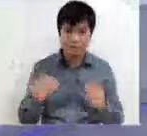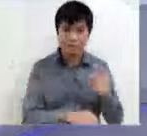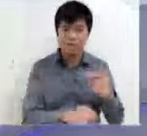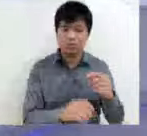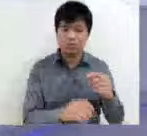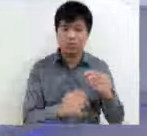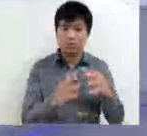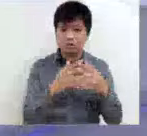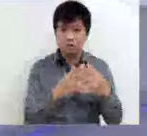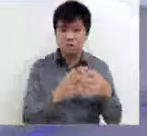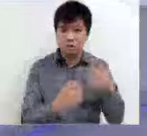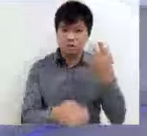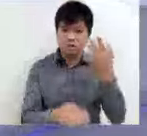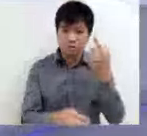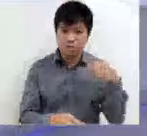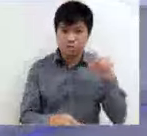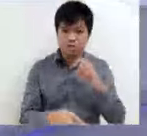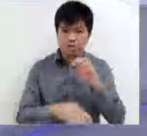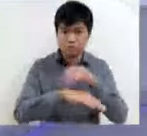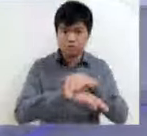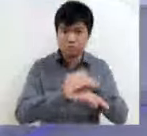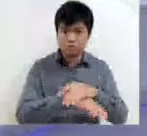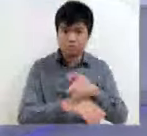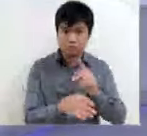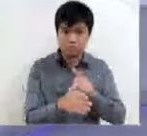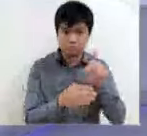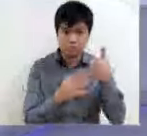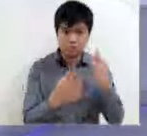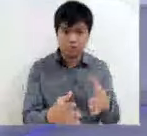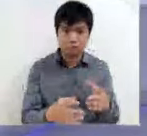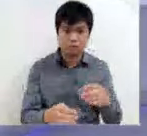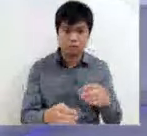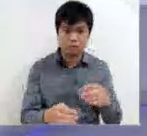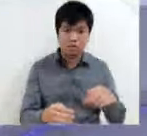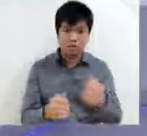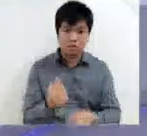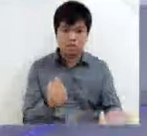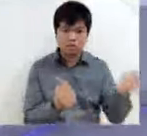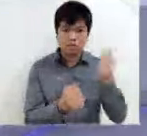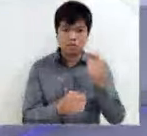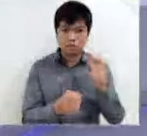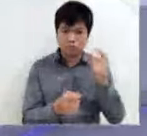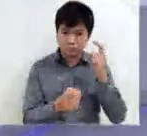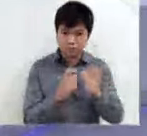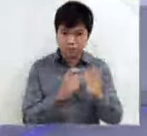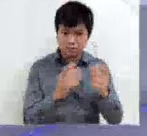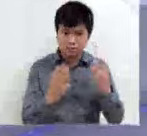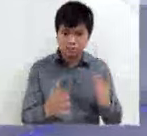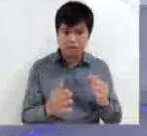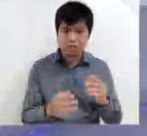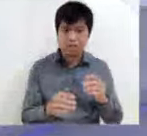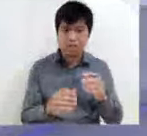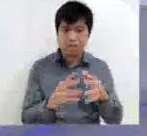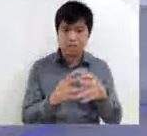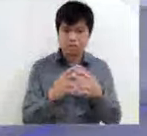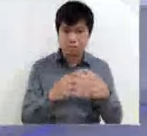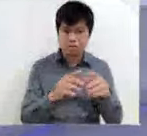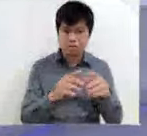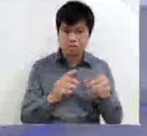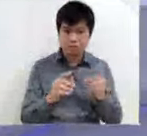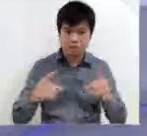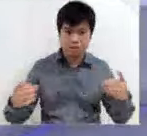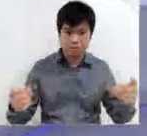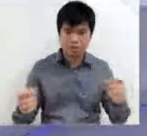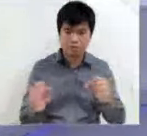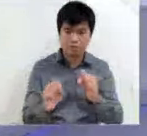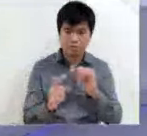sa English professor at executive secretary ng American Dialect Society na si Alan Metcalf. Ang una